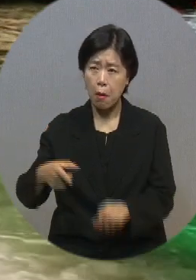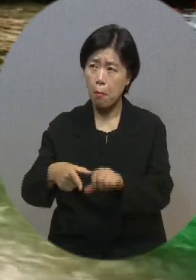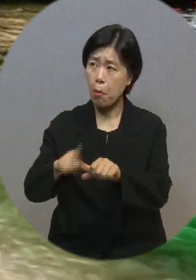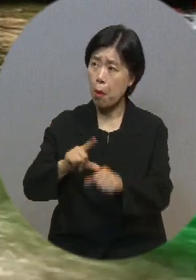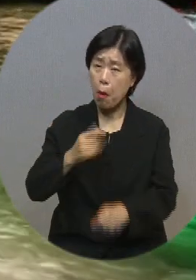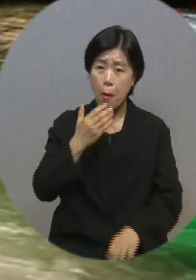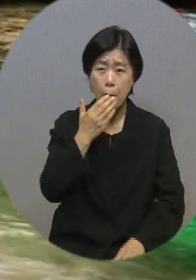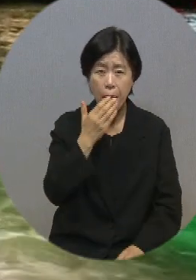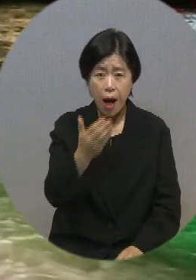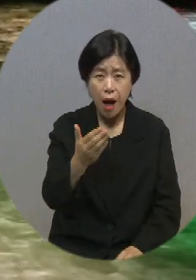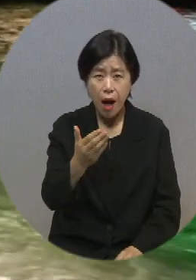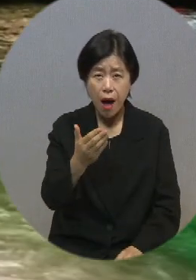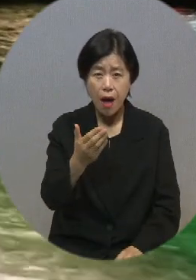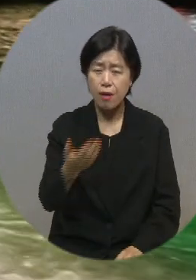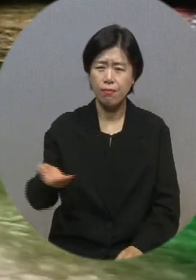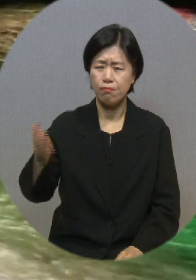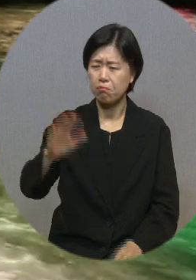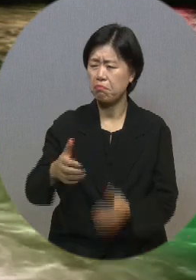돌아오지만